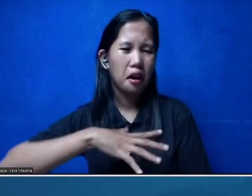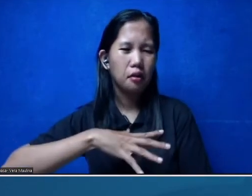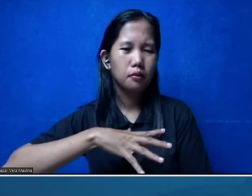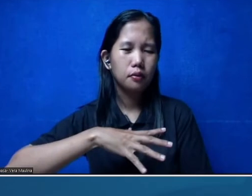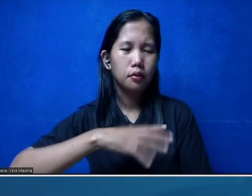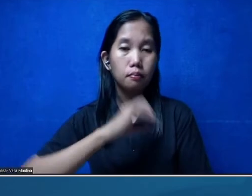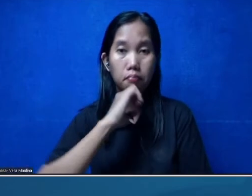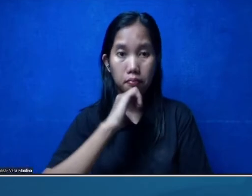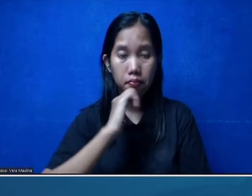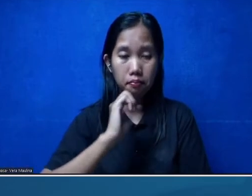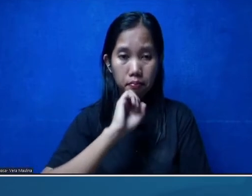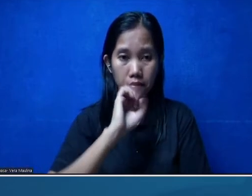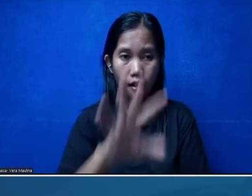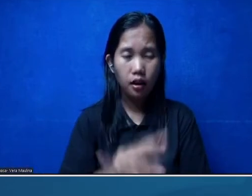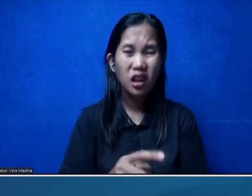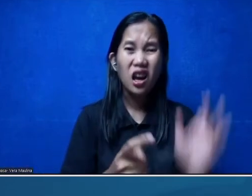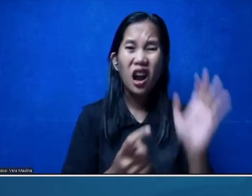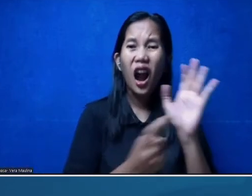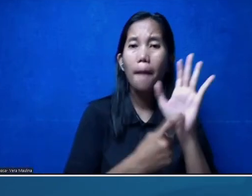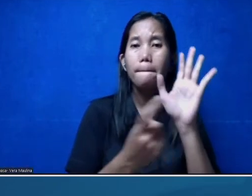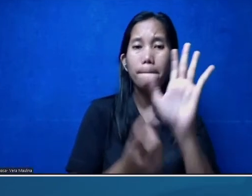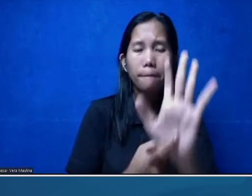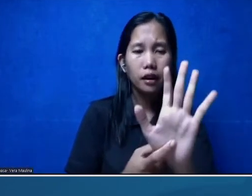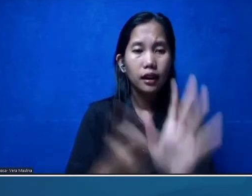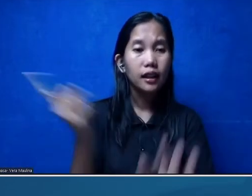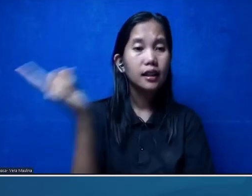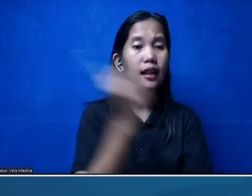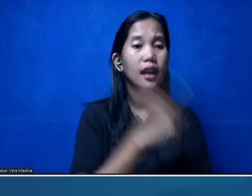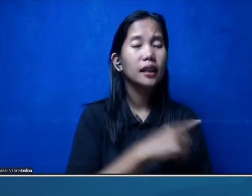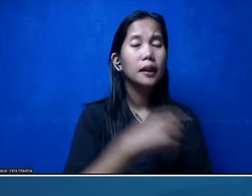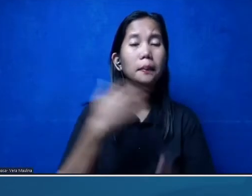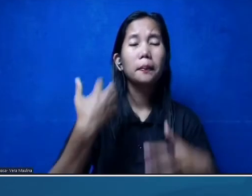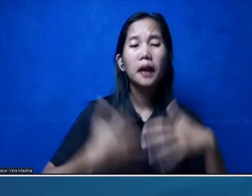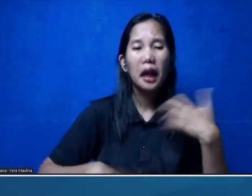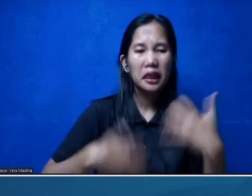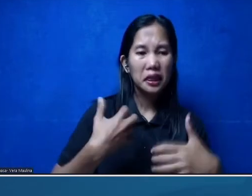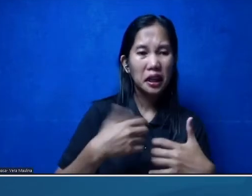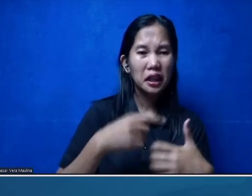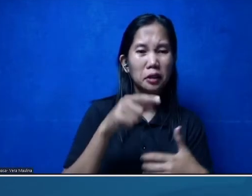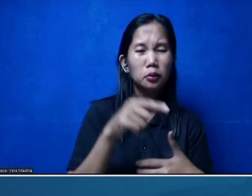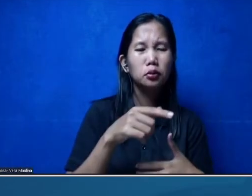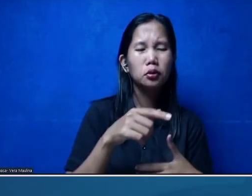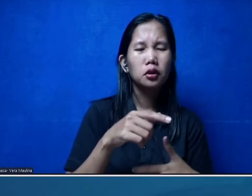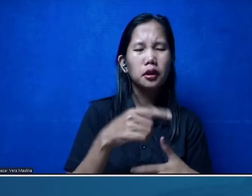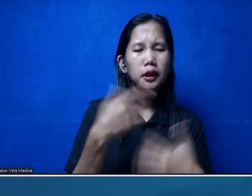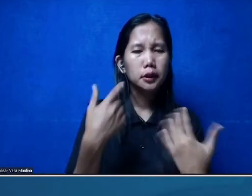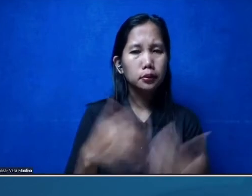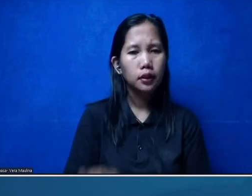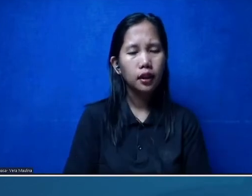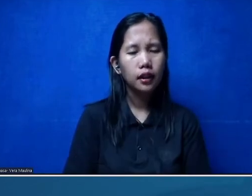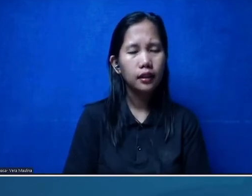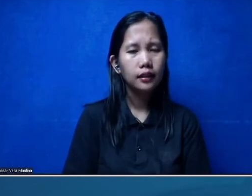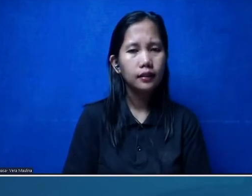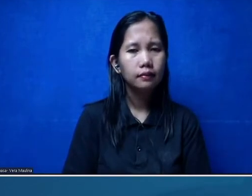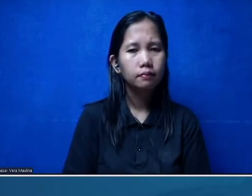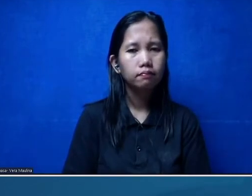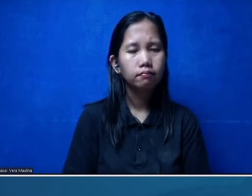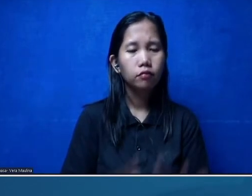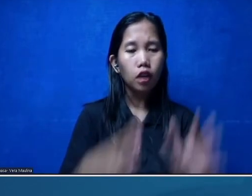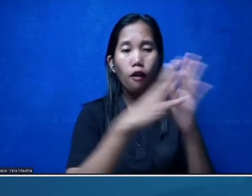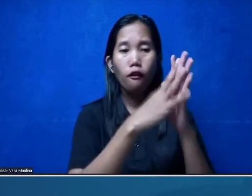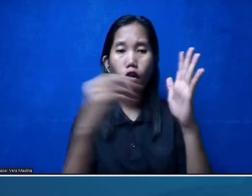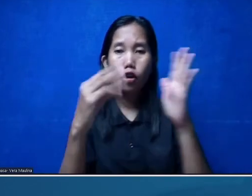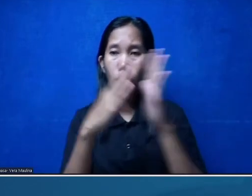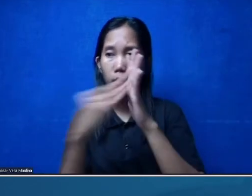dari binatang-binatang yang sudah di Hai dan dialah sesungguhnya itu korban itu dan dialah sesungguhnya anak